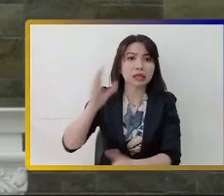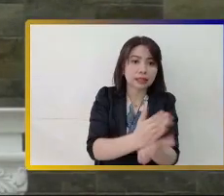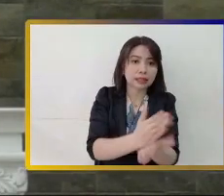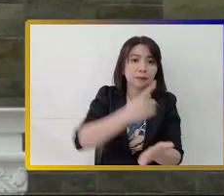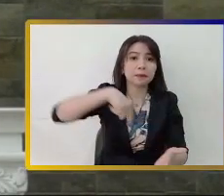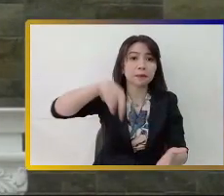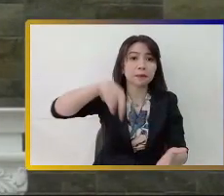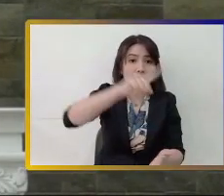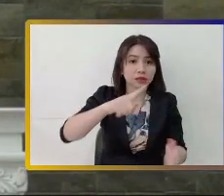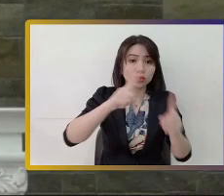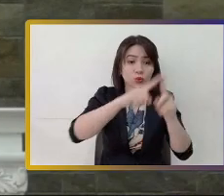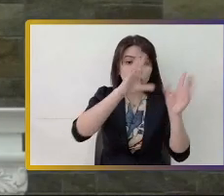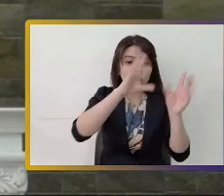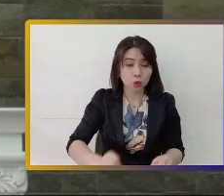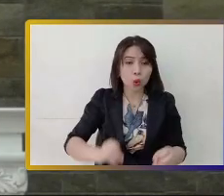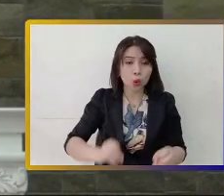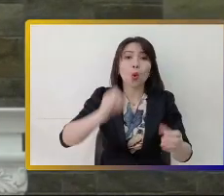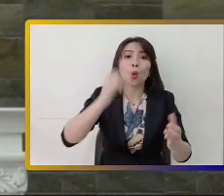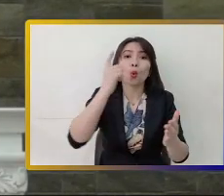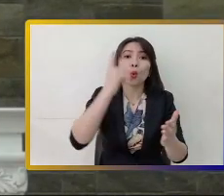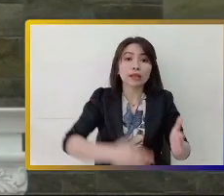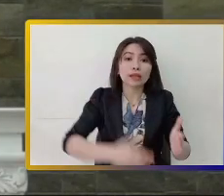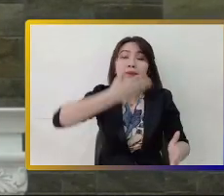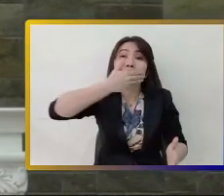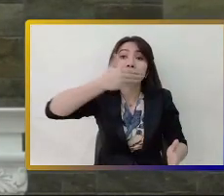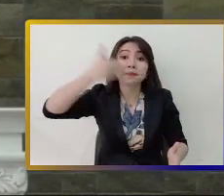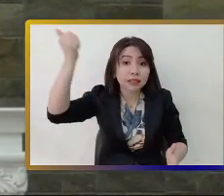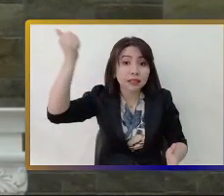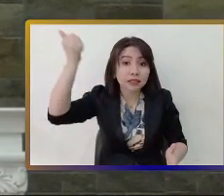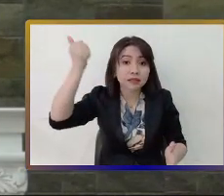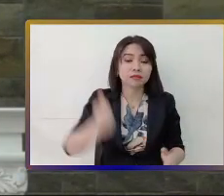the best of us.